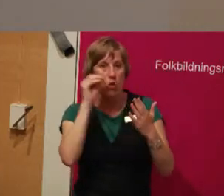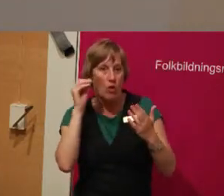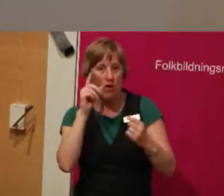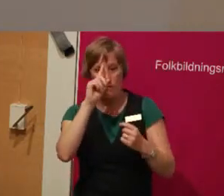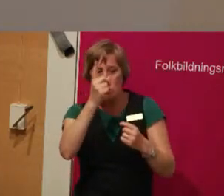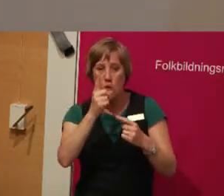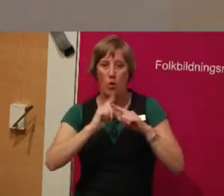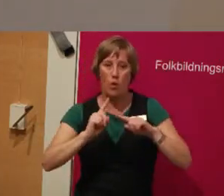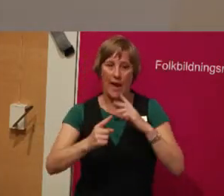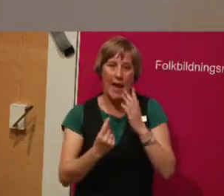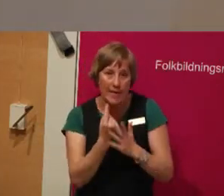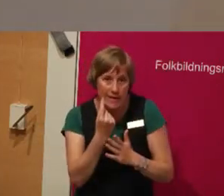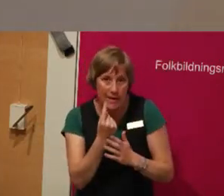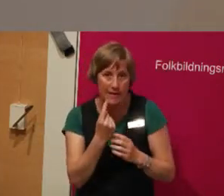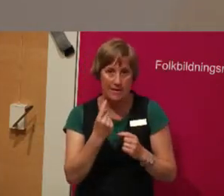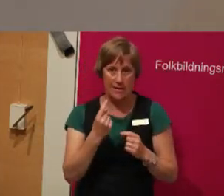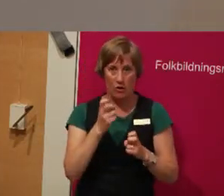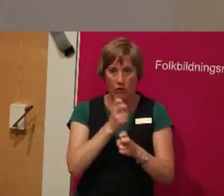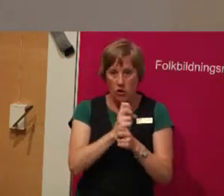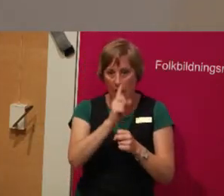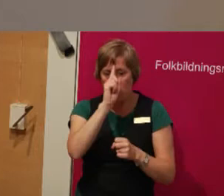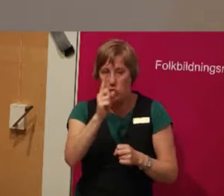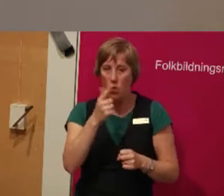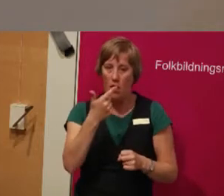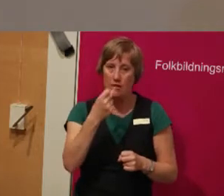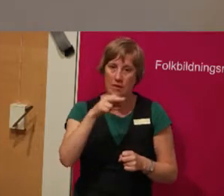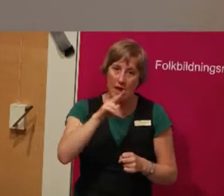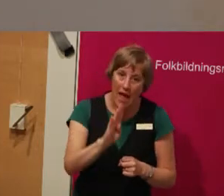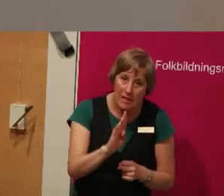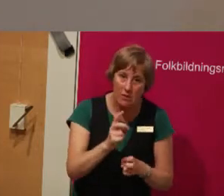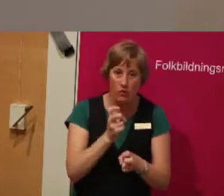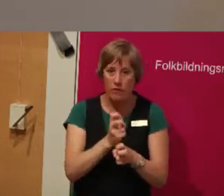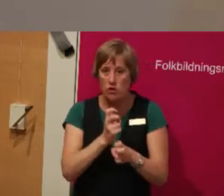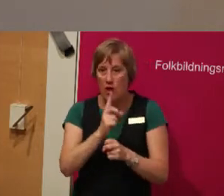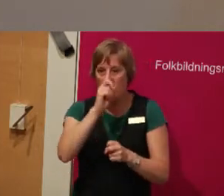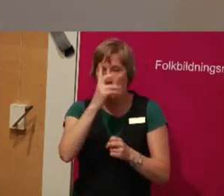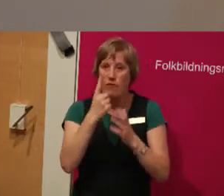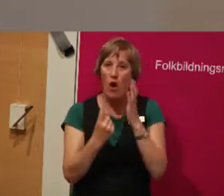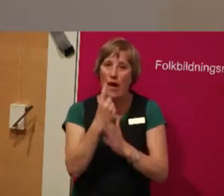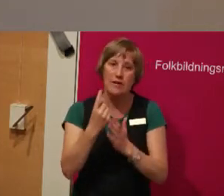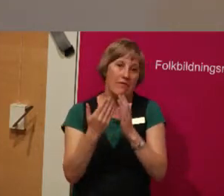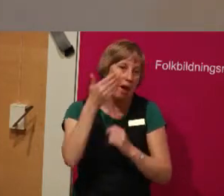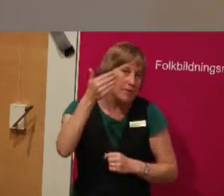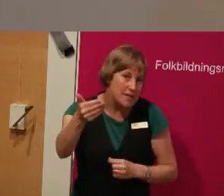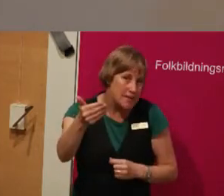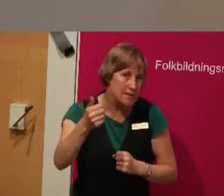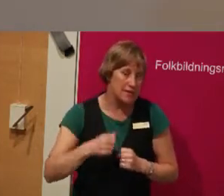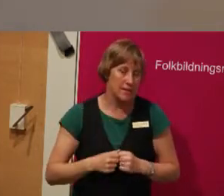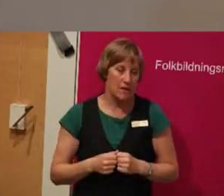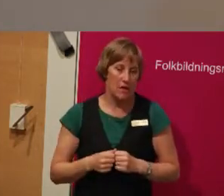skeenden och visa på trender, vad händer i framtiden och kunna förutsäga någonting. Och vi ser ju lite